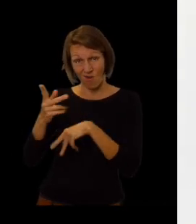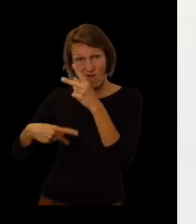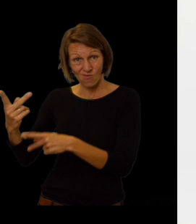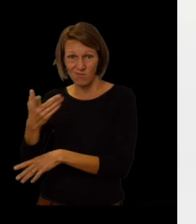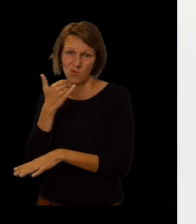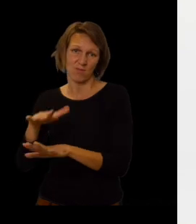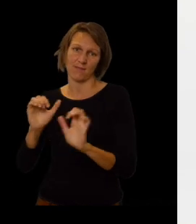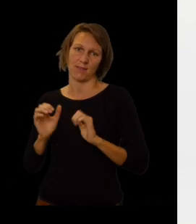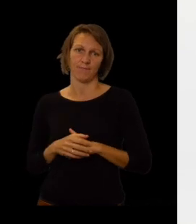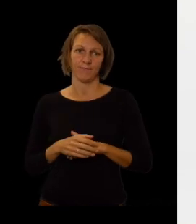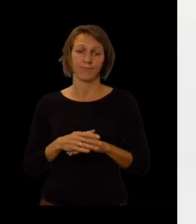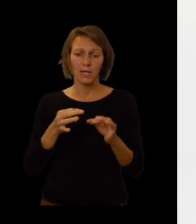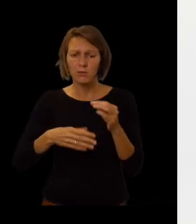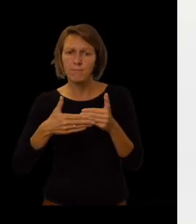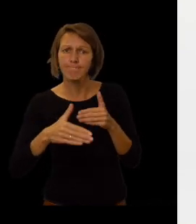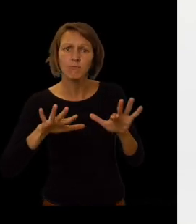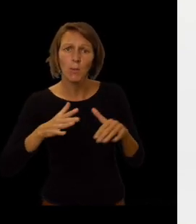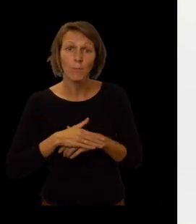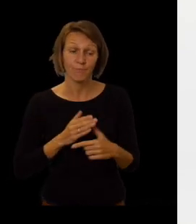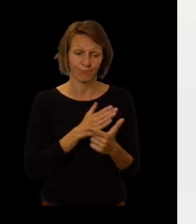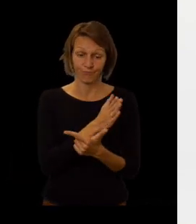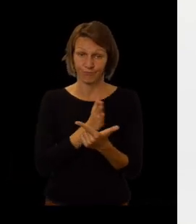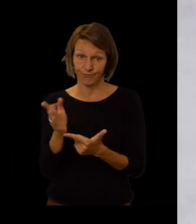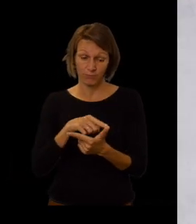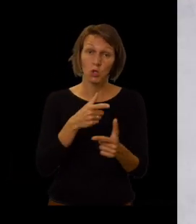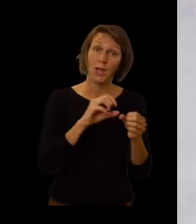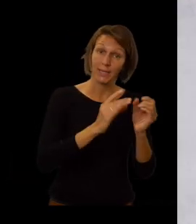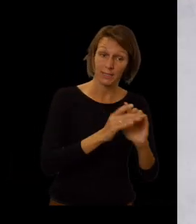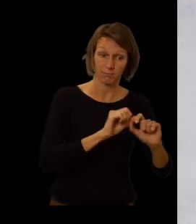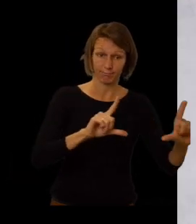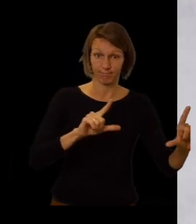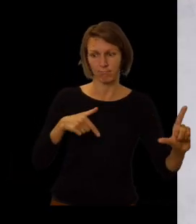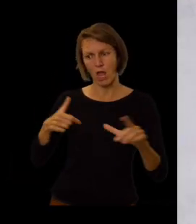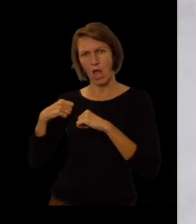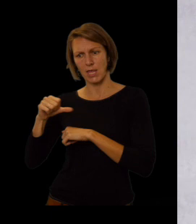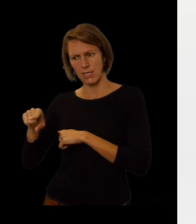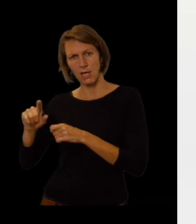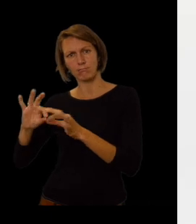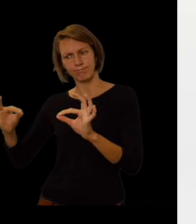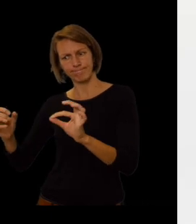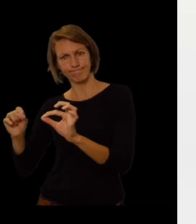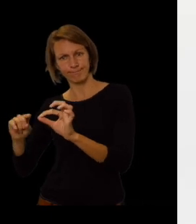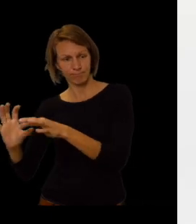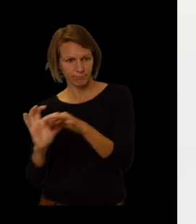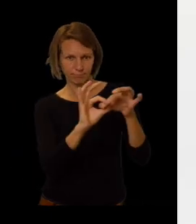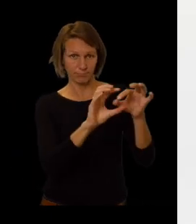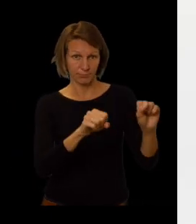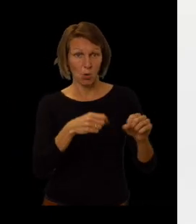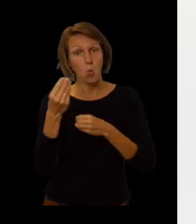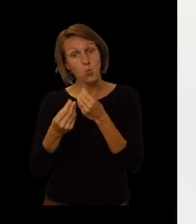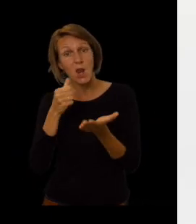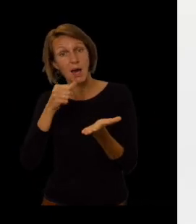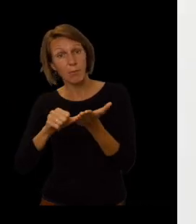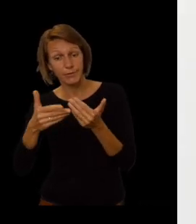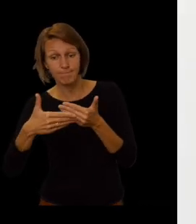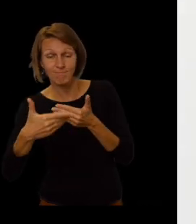férié. Pour les résultats, 2 solutions. Vous pourrez les consulter sur Internet, l'adresse est indiquée sur le mode d'emploi, ou vous les recevrez par courrier sous une quinzaine